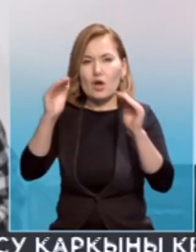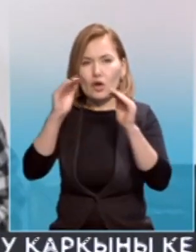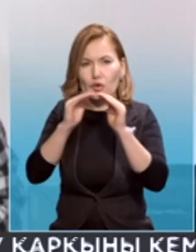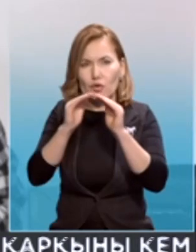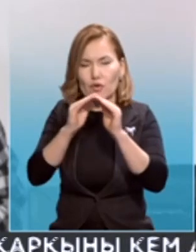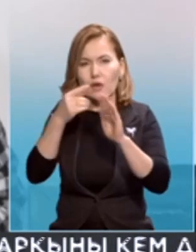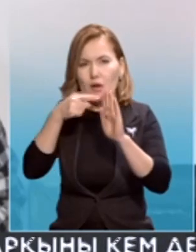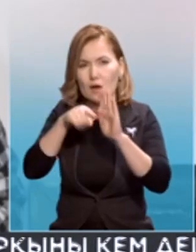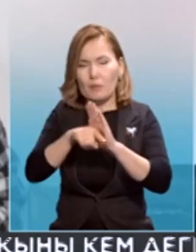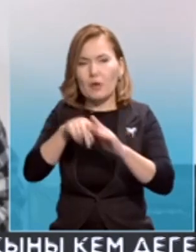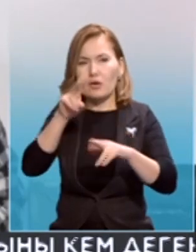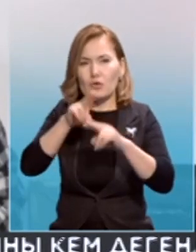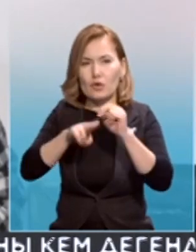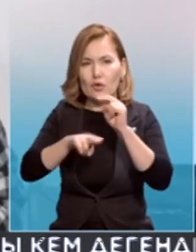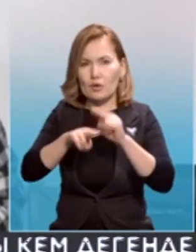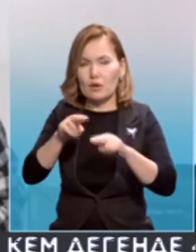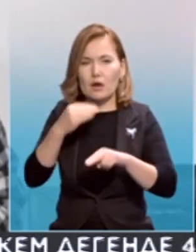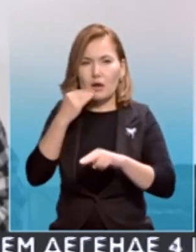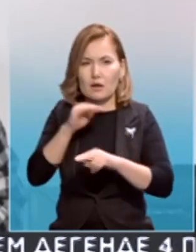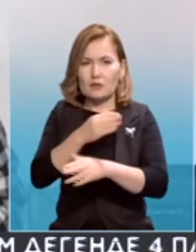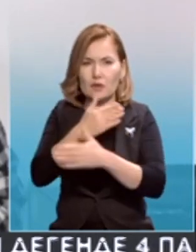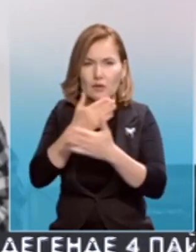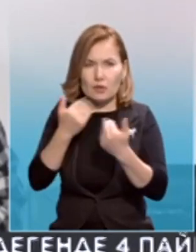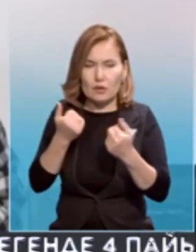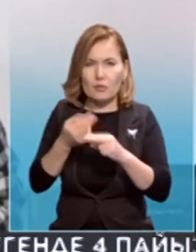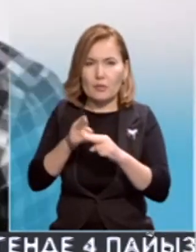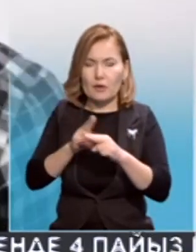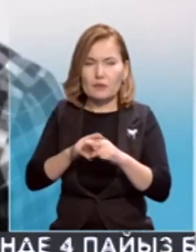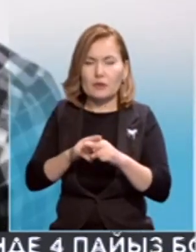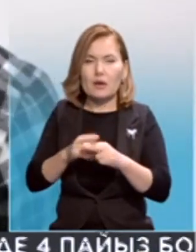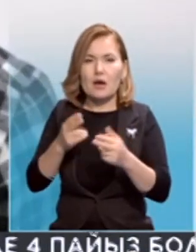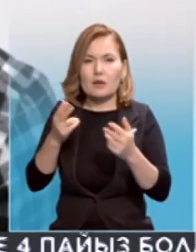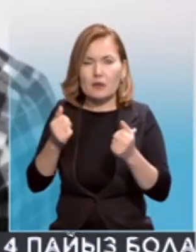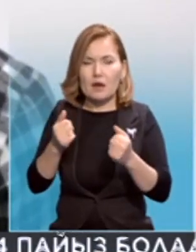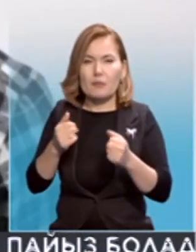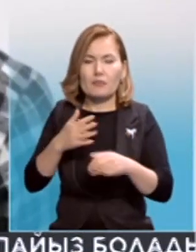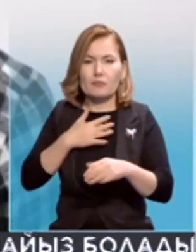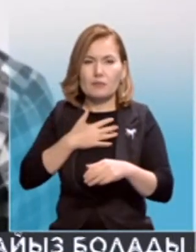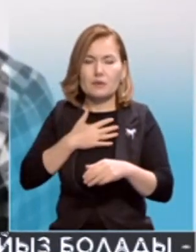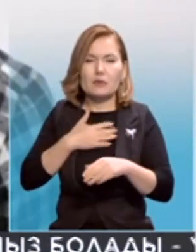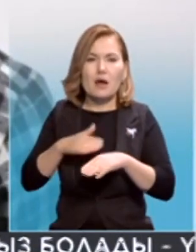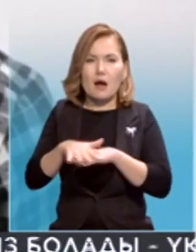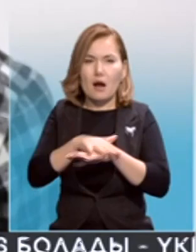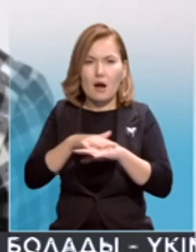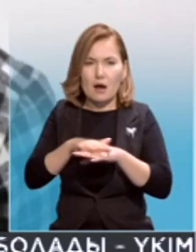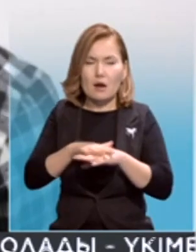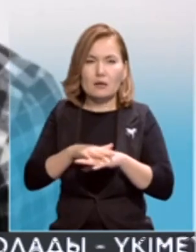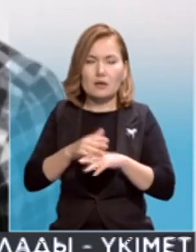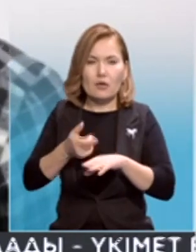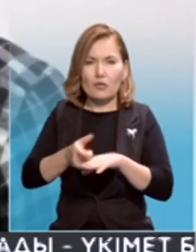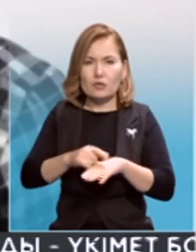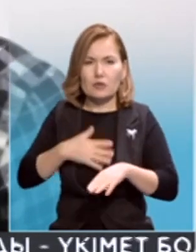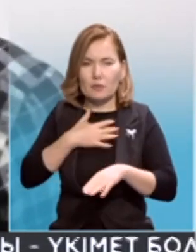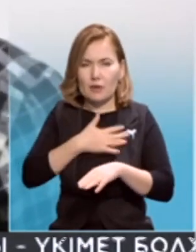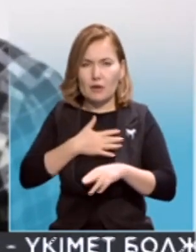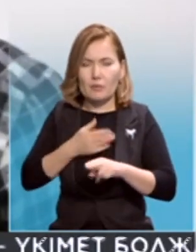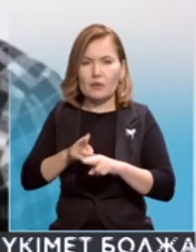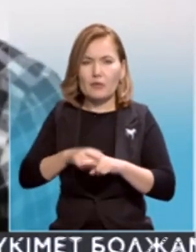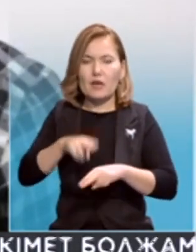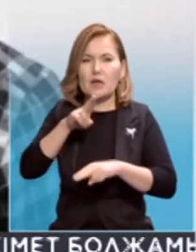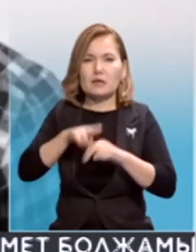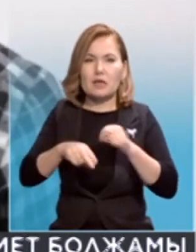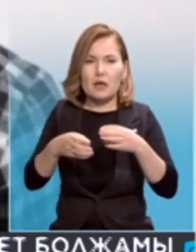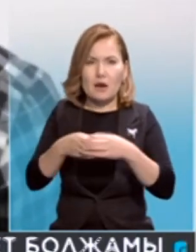құрылысындағы мәселелер біздің алаңдаушылығымызды тудырып отыр. Бұған негіз жоқ емес. Мүмкіндігінше осы ретте мен жауапты сала